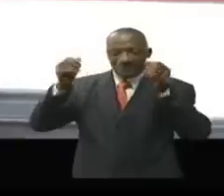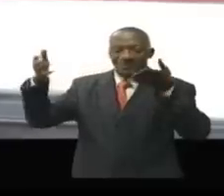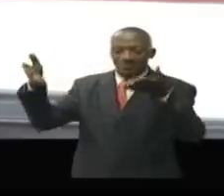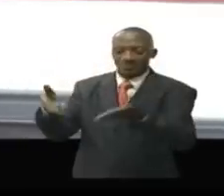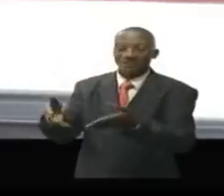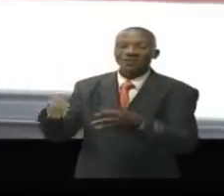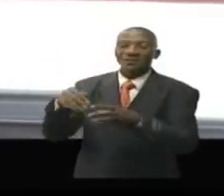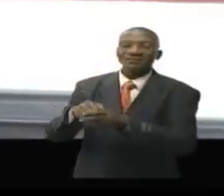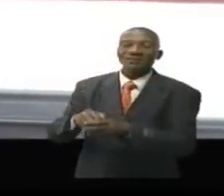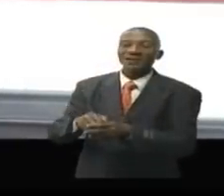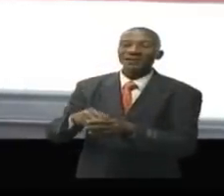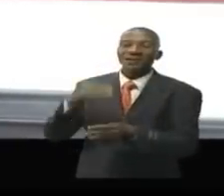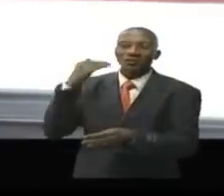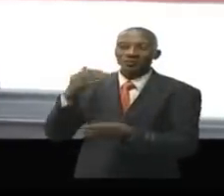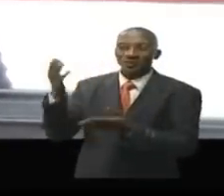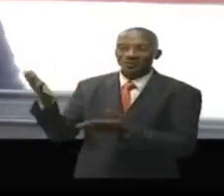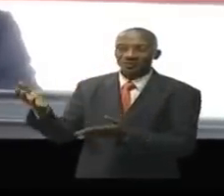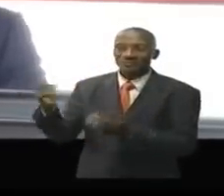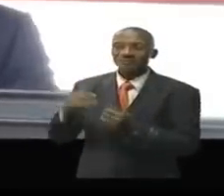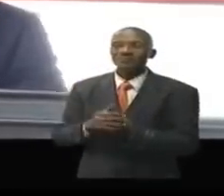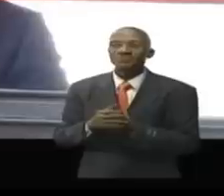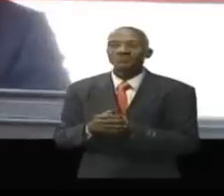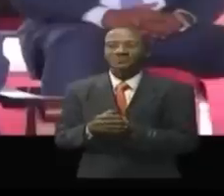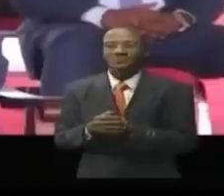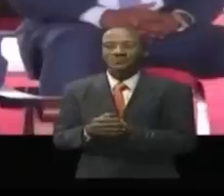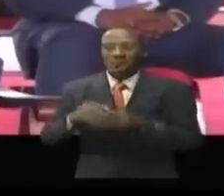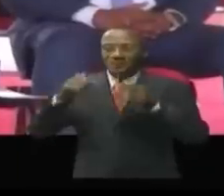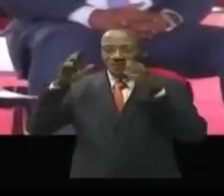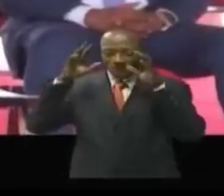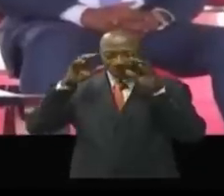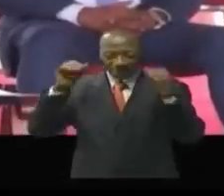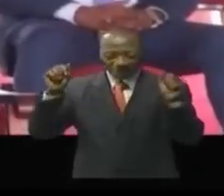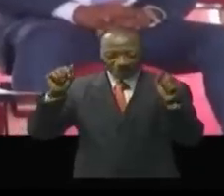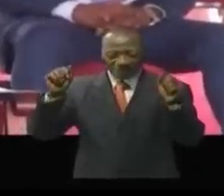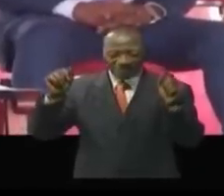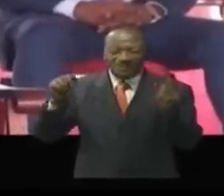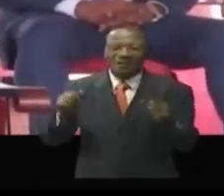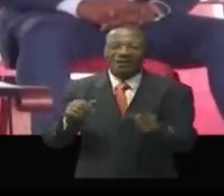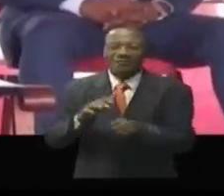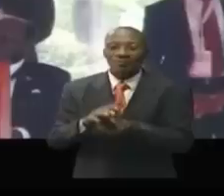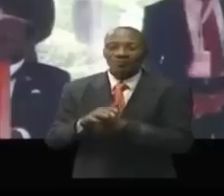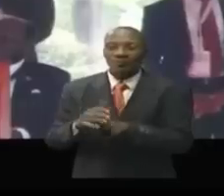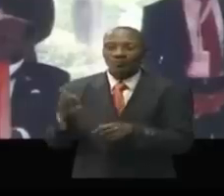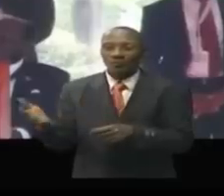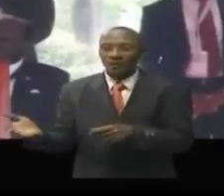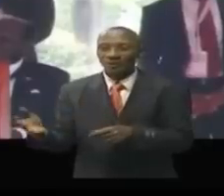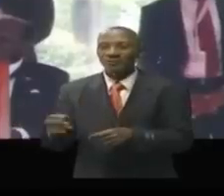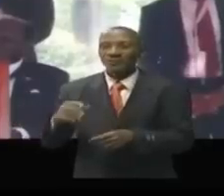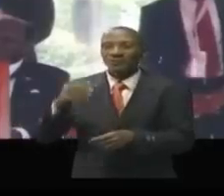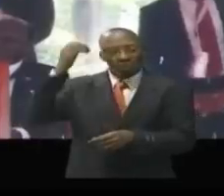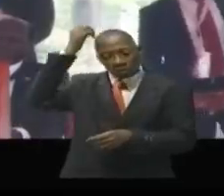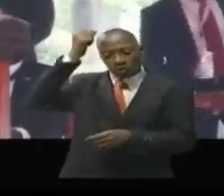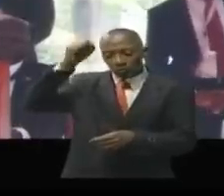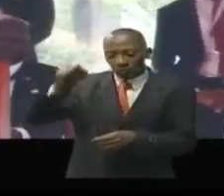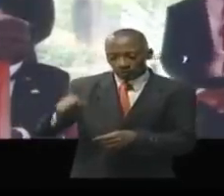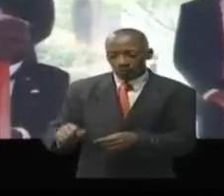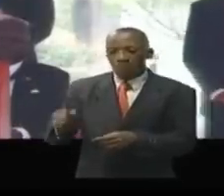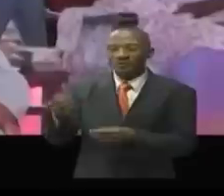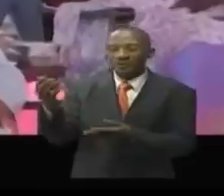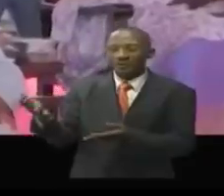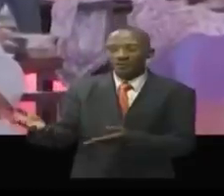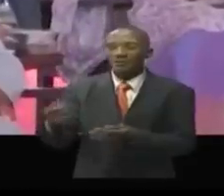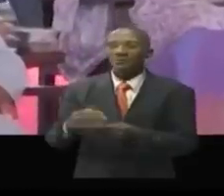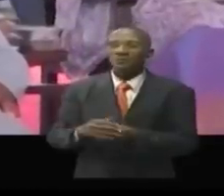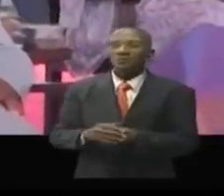la présence du Kenya William Ruto, les Somaliens Hassan Cheikh Mohamed, les Sud-Soudanais Salva Kiir, les